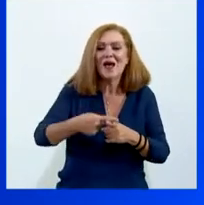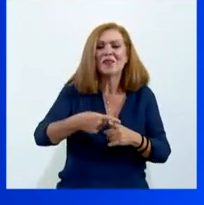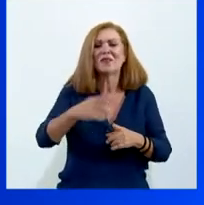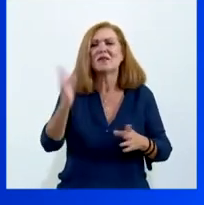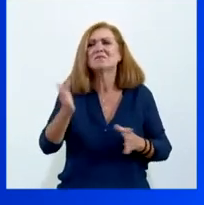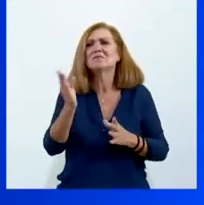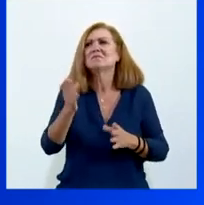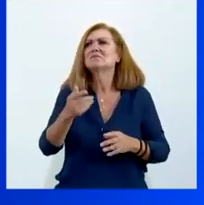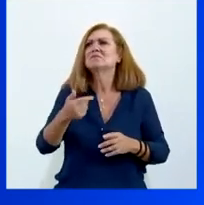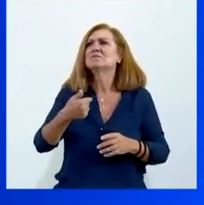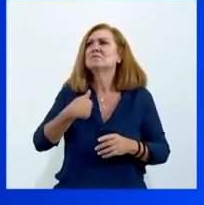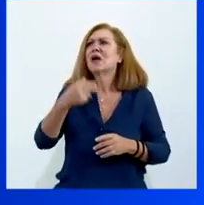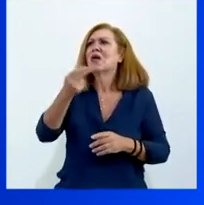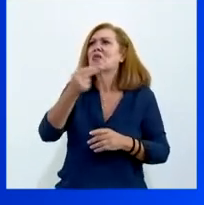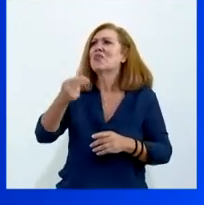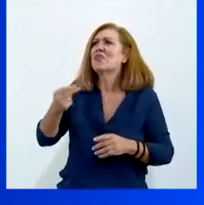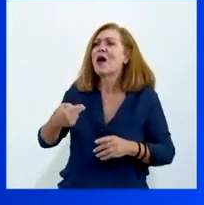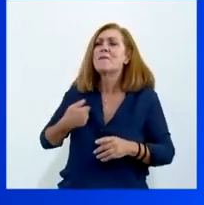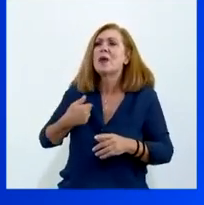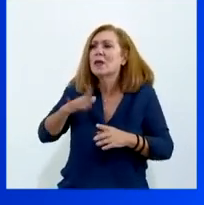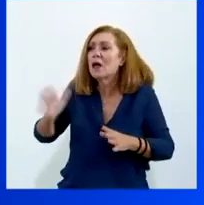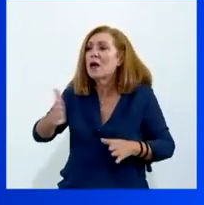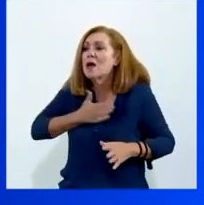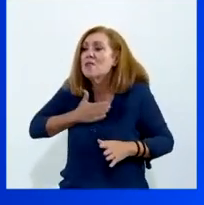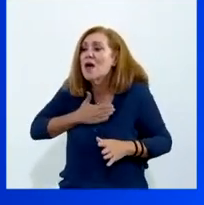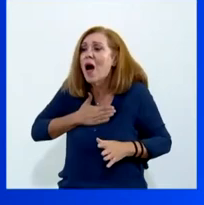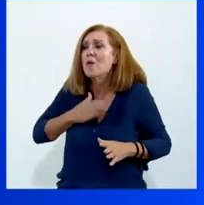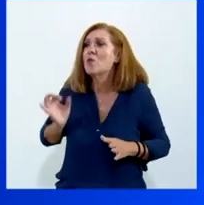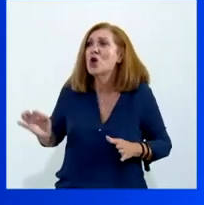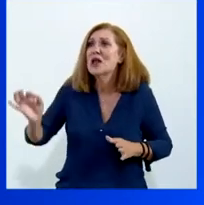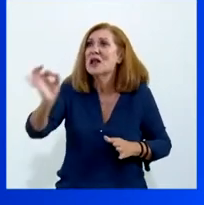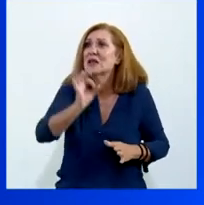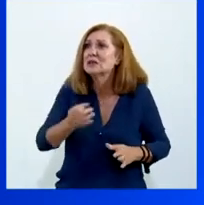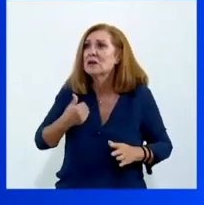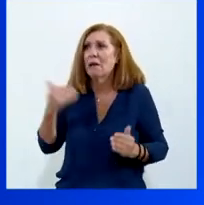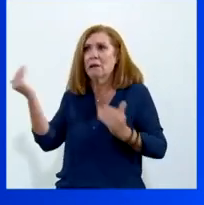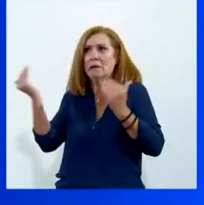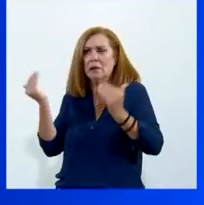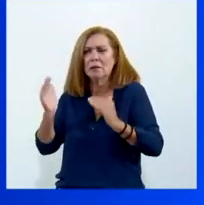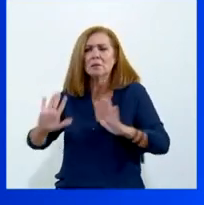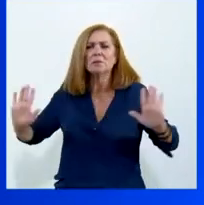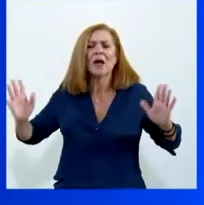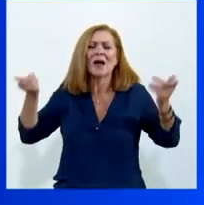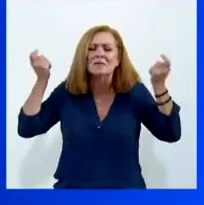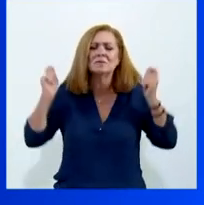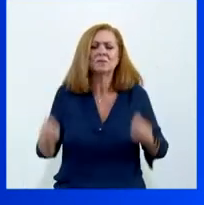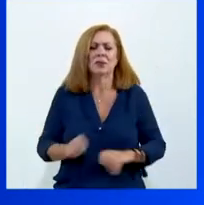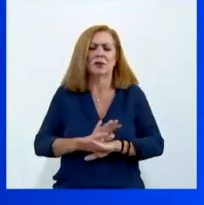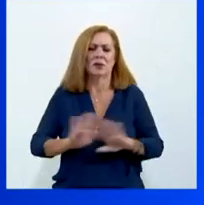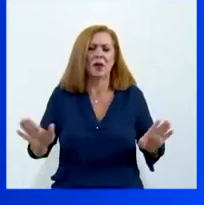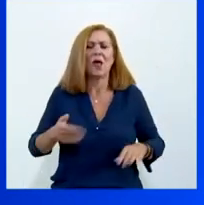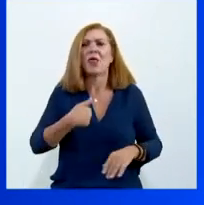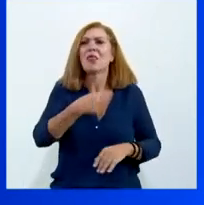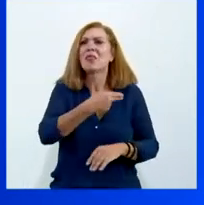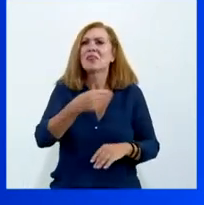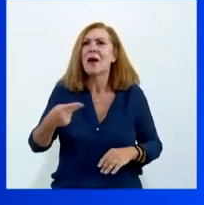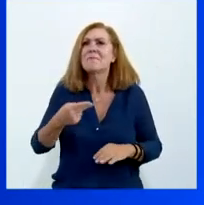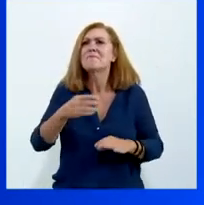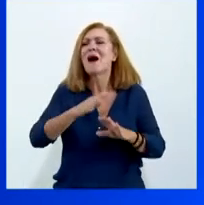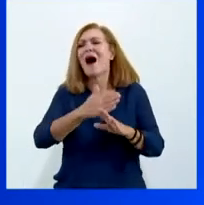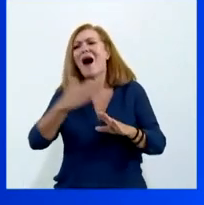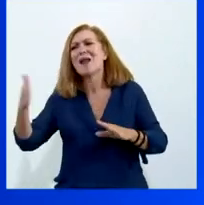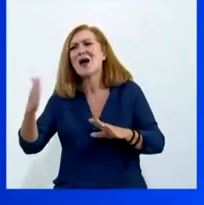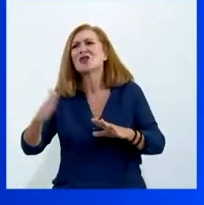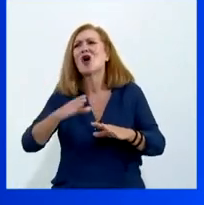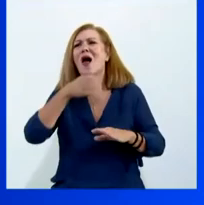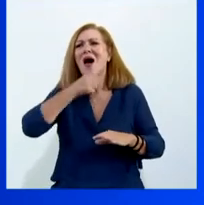κάνουν με την εθνική κυριαρχία. Ζητήματα τα οποία έχουν να κάνουν με το καθεστώς των νησιών του Ανατολικού